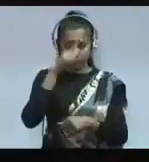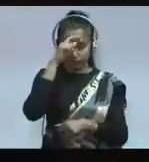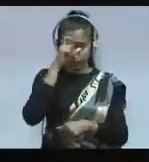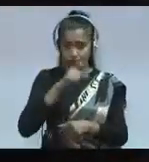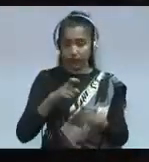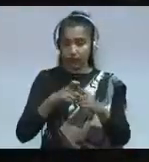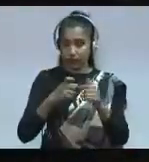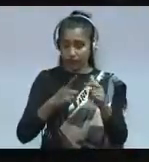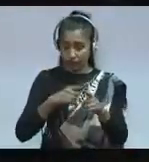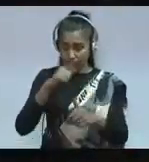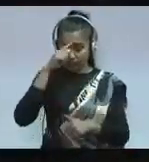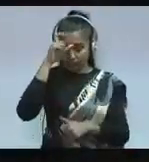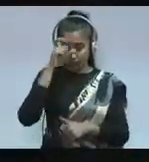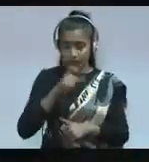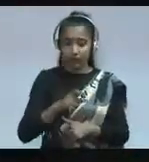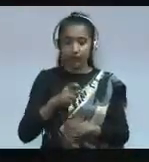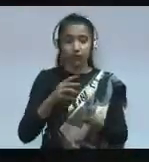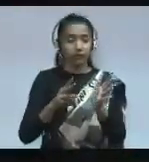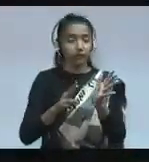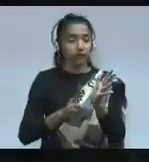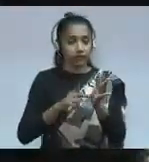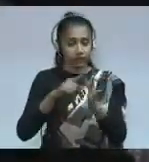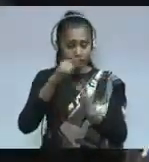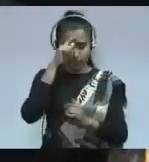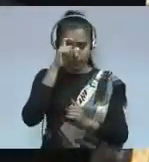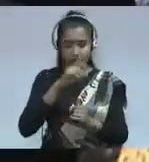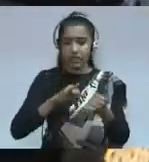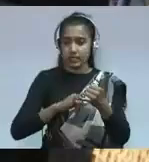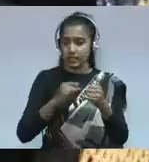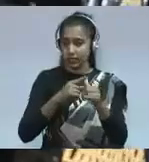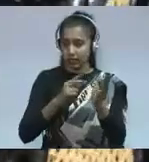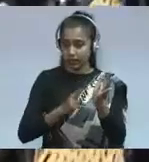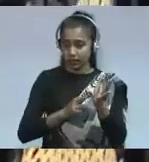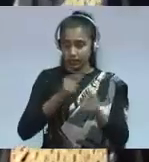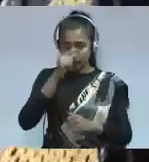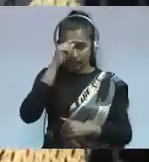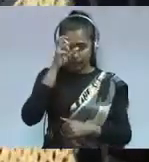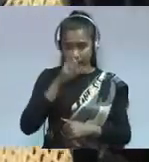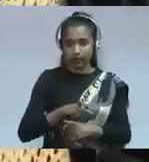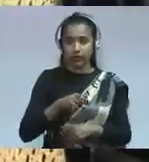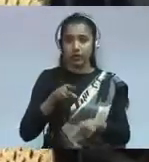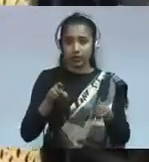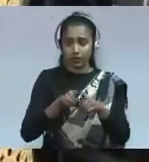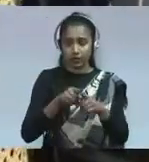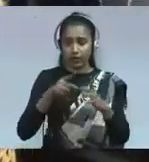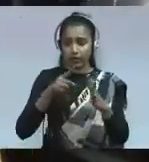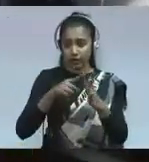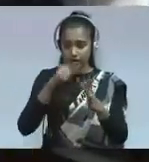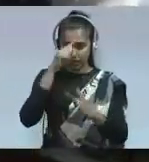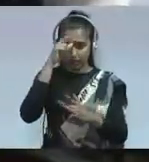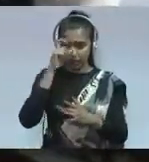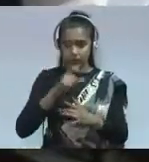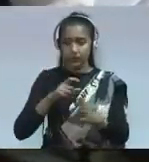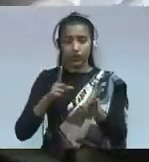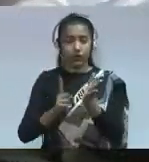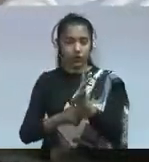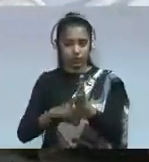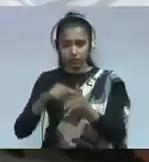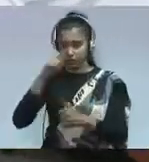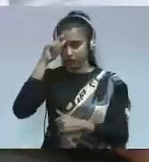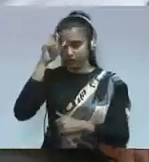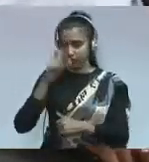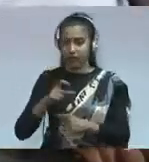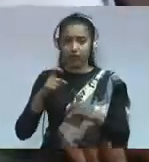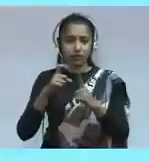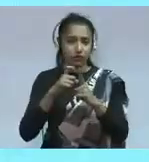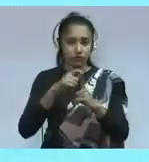ධම්මික හපුතන්ත්‍රි, විහඟ රාජපක්ෂ, සමීර චන්ද්‍රසිරි, ඉන්දික නලින් ජයවික්‍රම, ලුක්ෂාන් තංගරාජා, ධනුෂ්ක